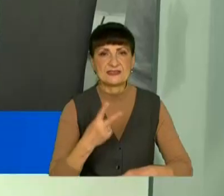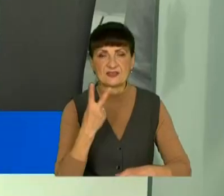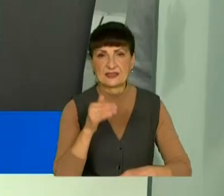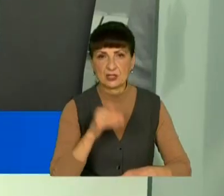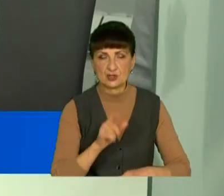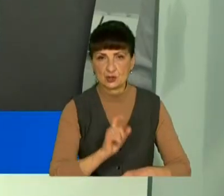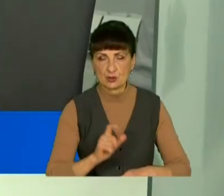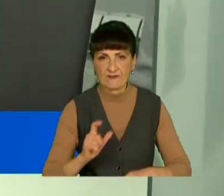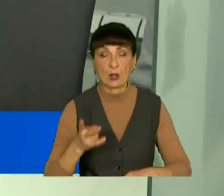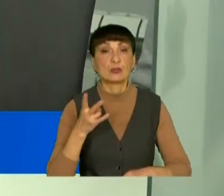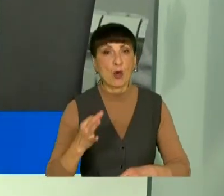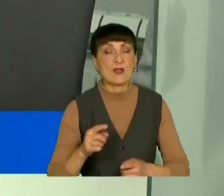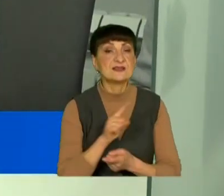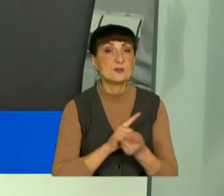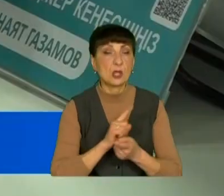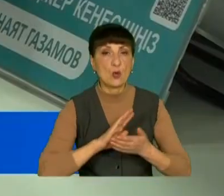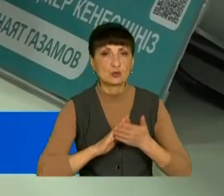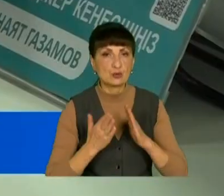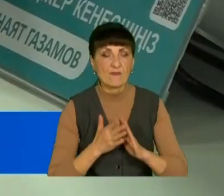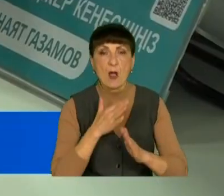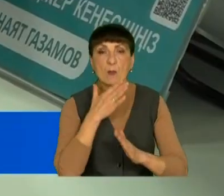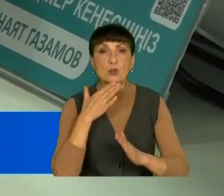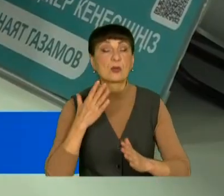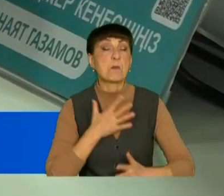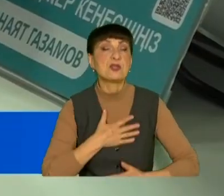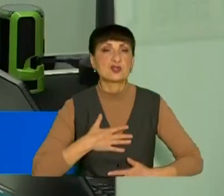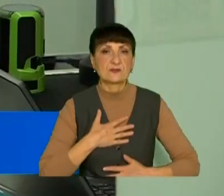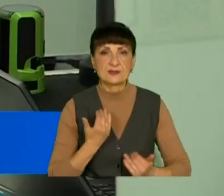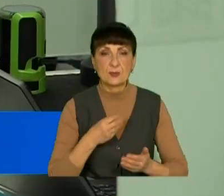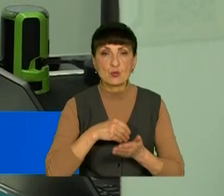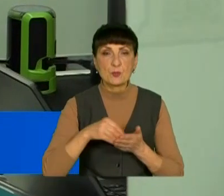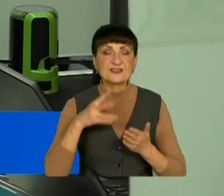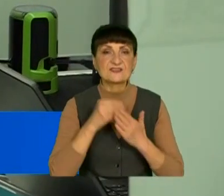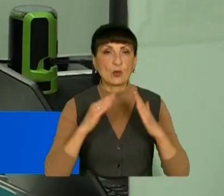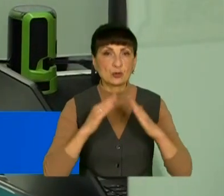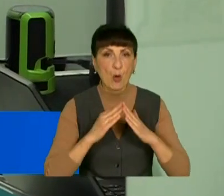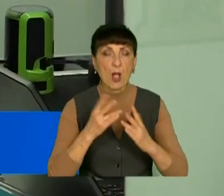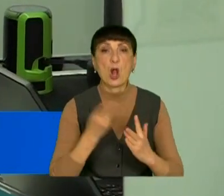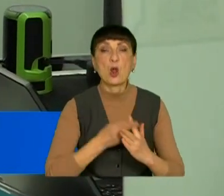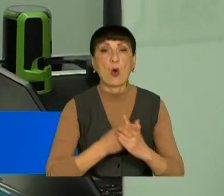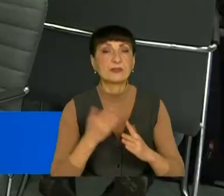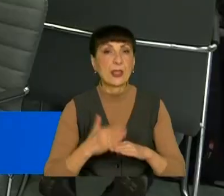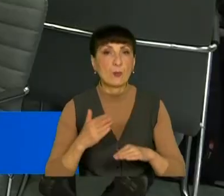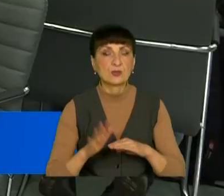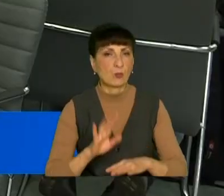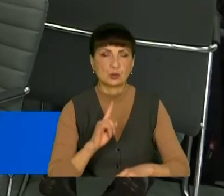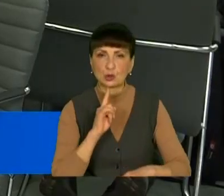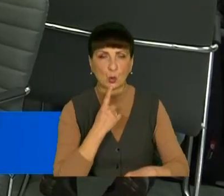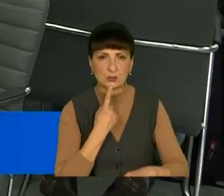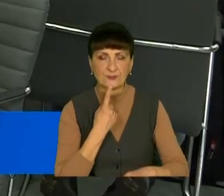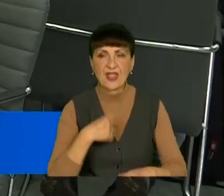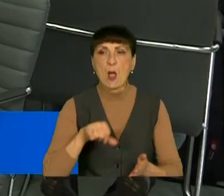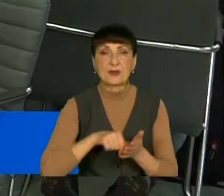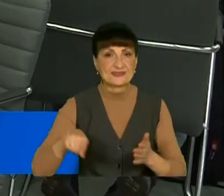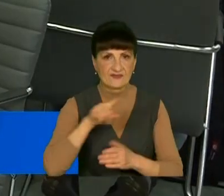тысяч человек. Однако с изменением условий многие переживают, что теперь купить собственное жилье по льготной ипотеке станет сложнее.